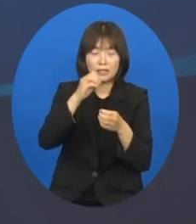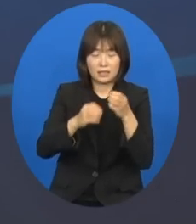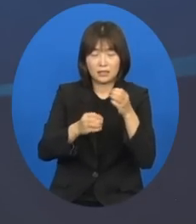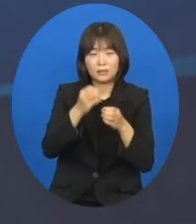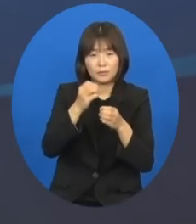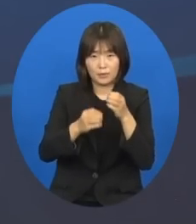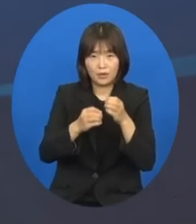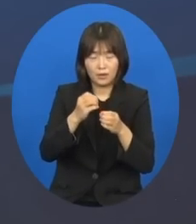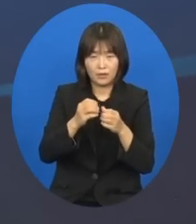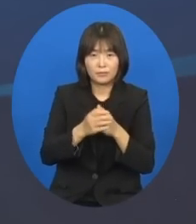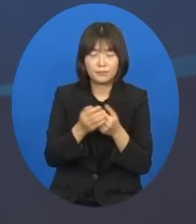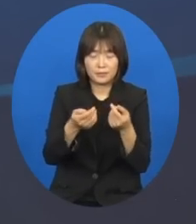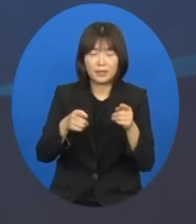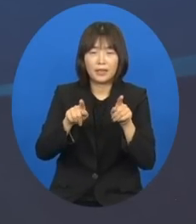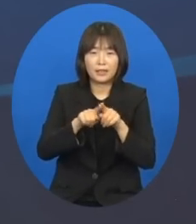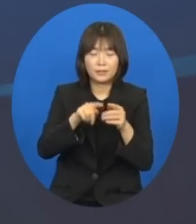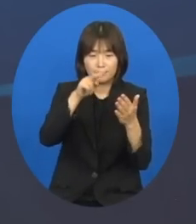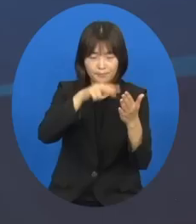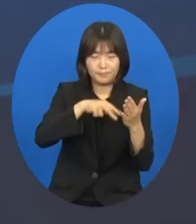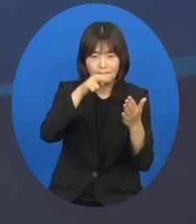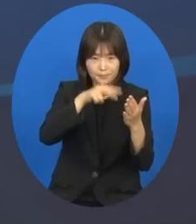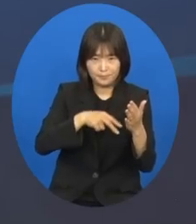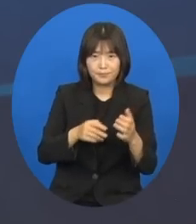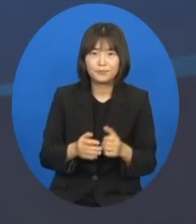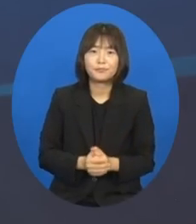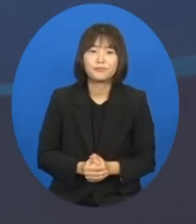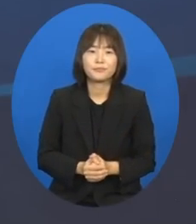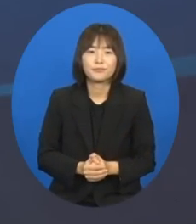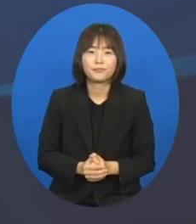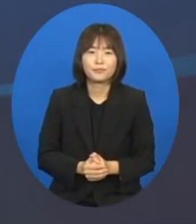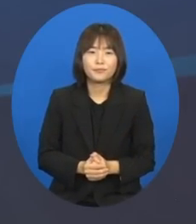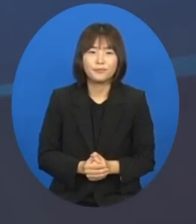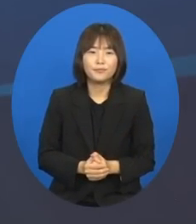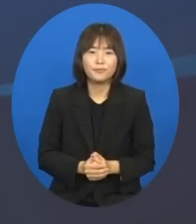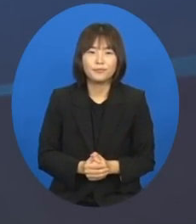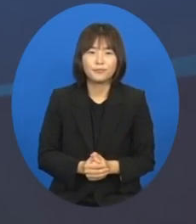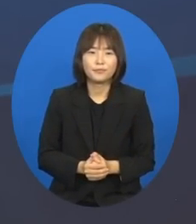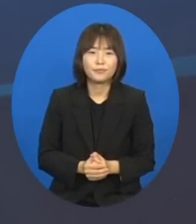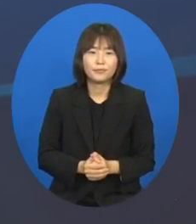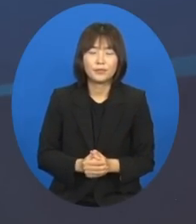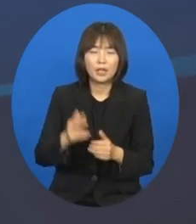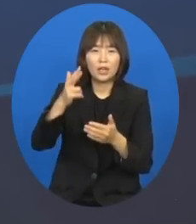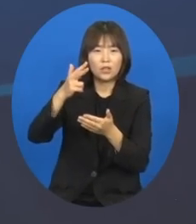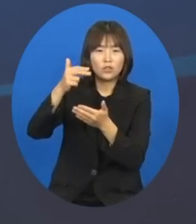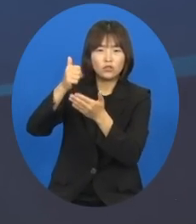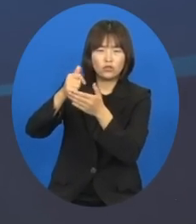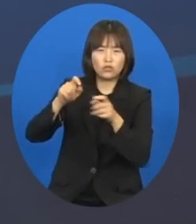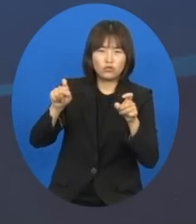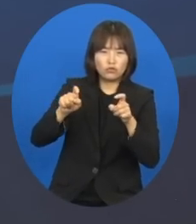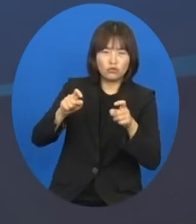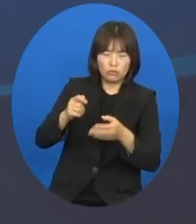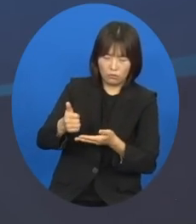우리 한번 같이 한번 읽어보겠는데요 한번 띄워 주셔요 시작